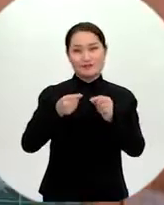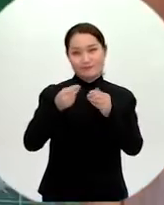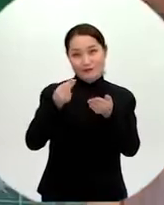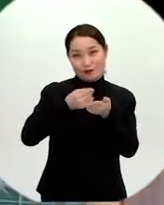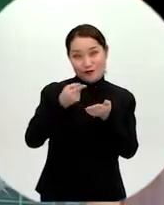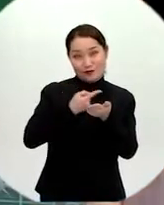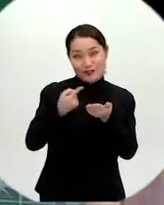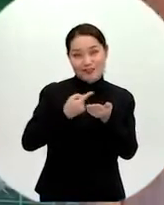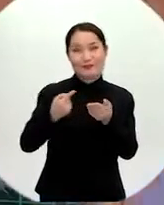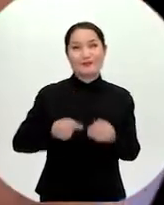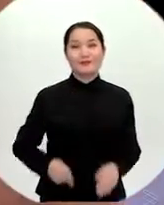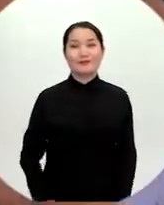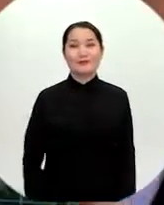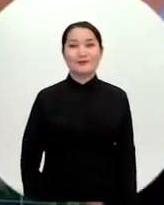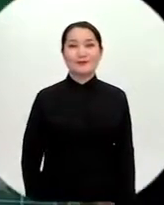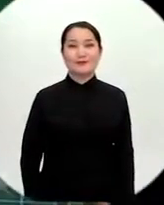За ингэ.